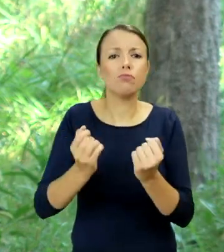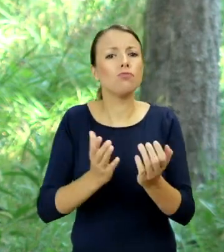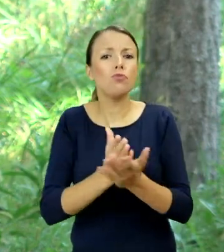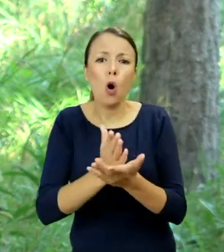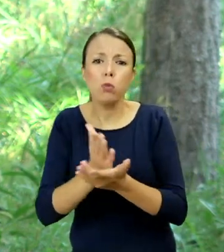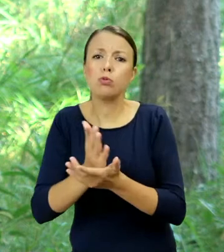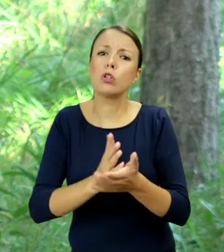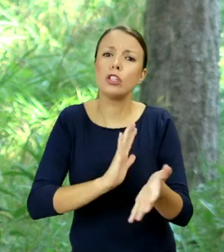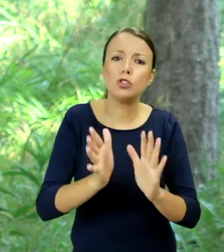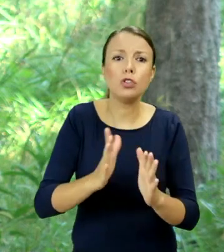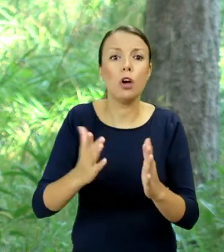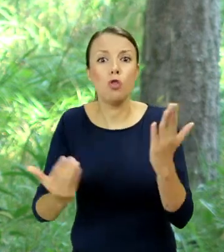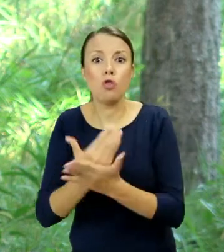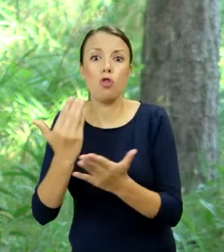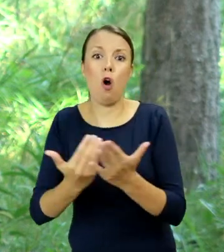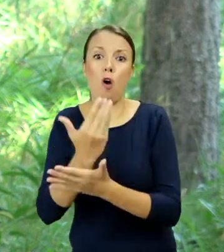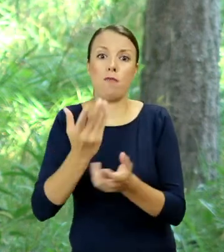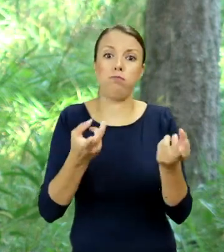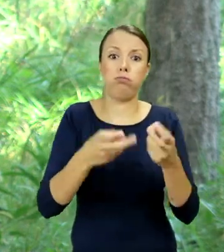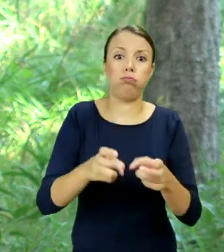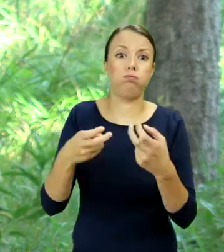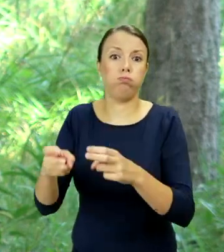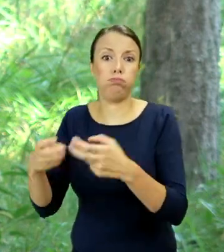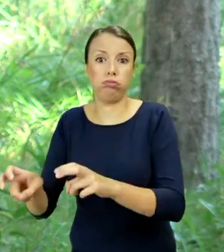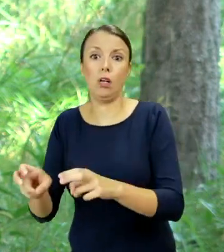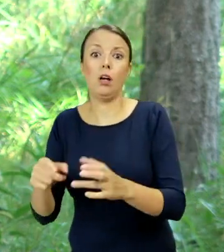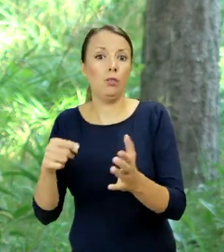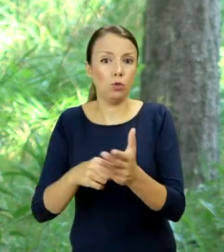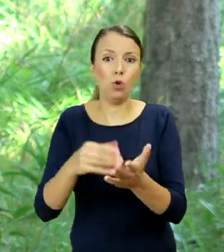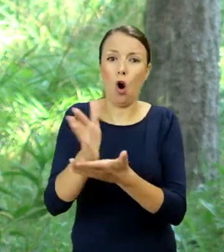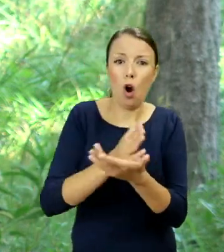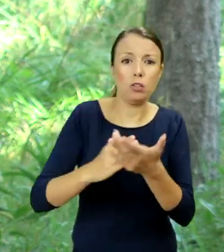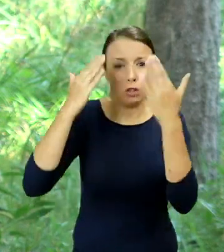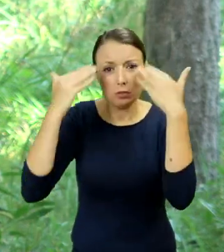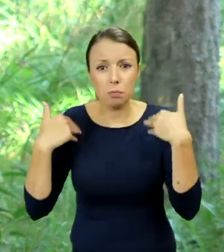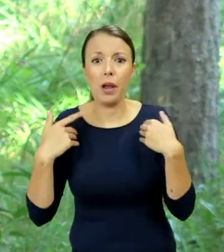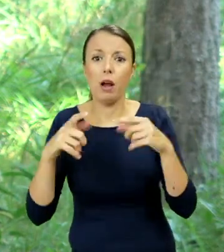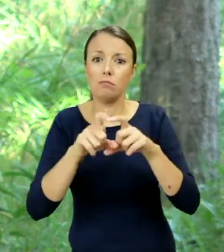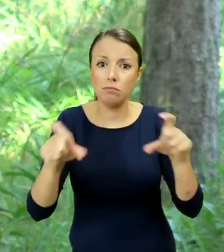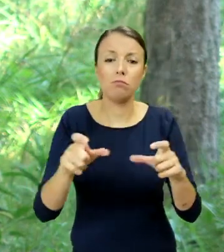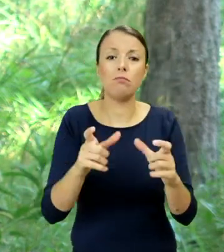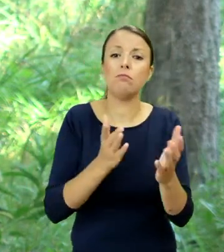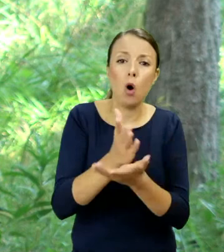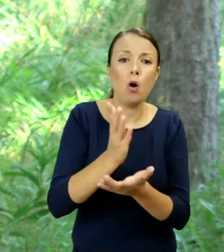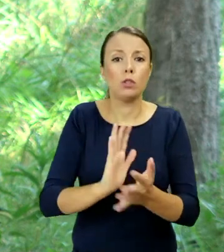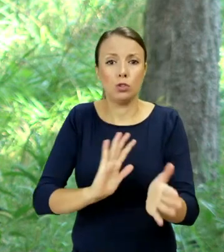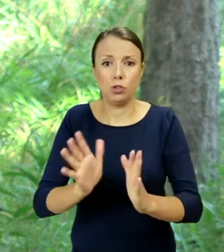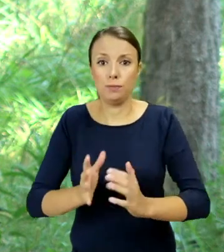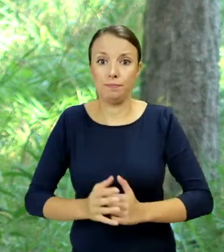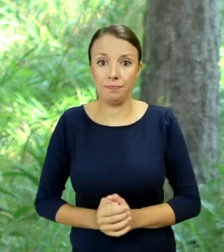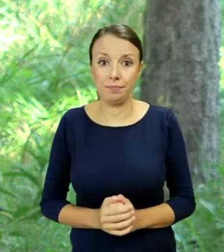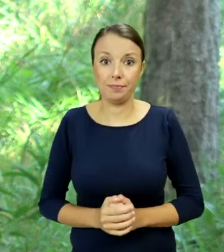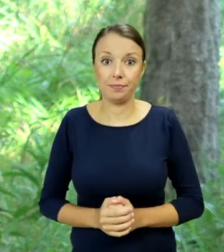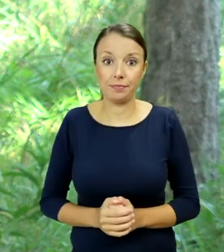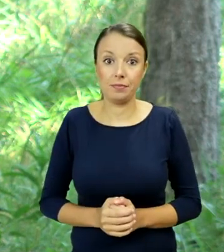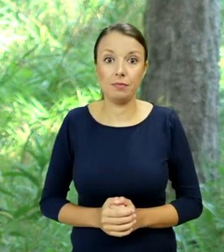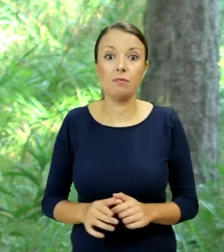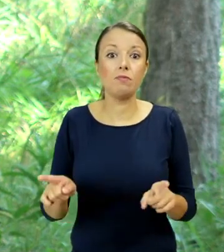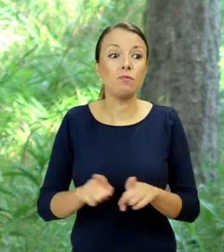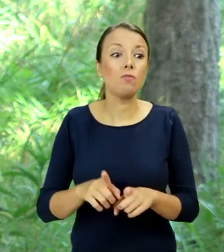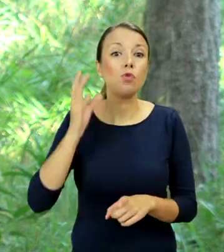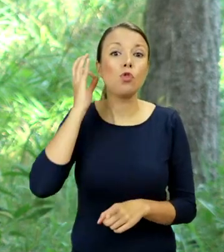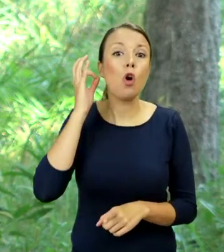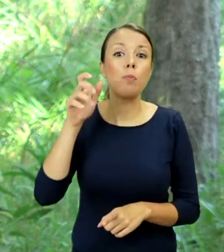nowe i kolejne i też dowodziły, jakby zadawały kłam tej pewnej wizji tego, jaką to kobieta